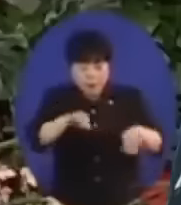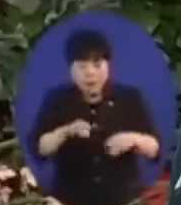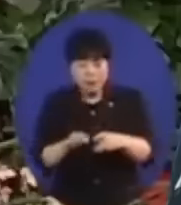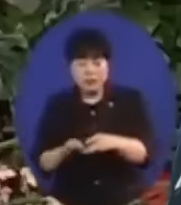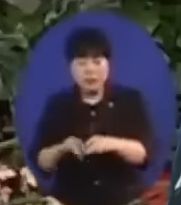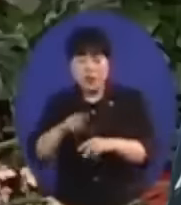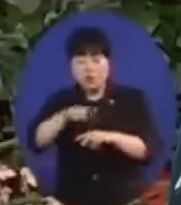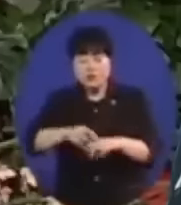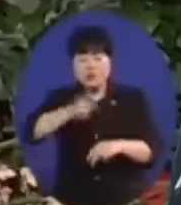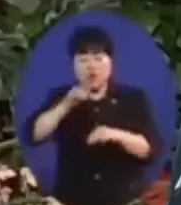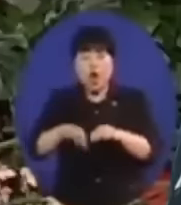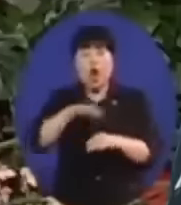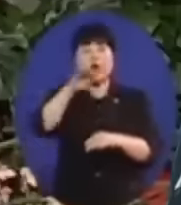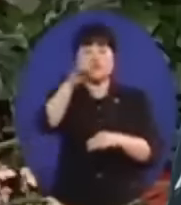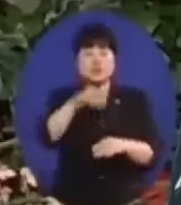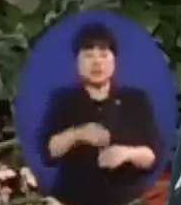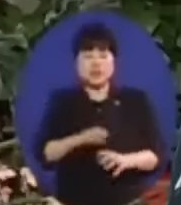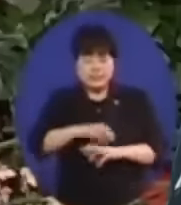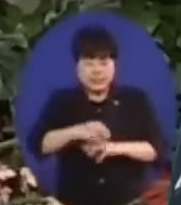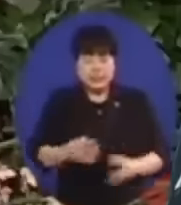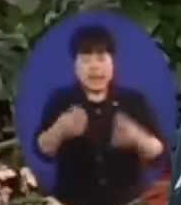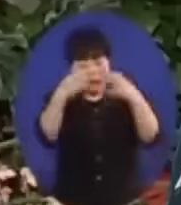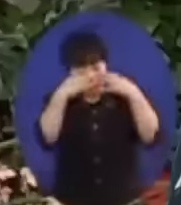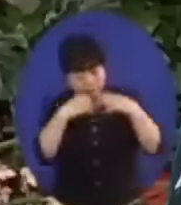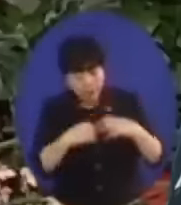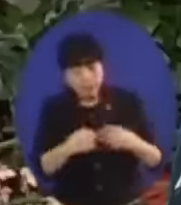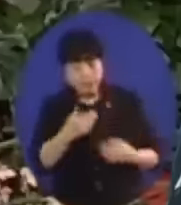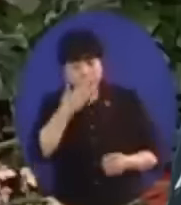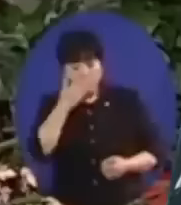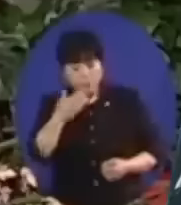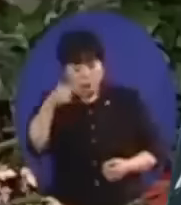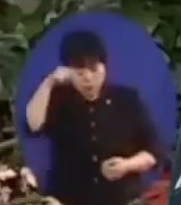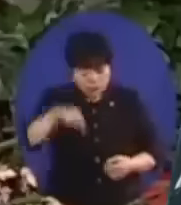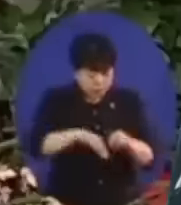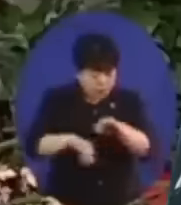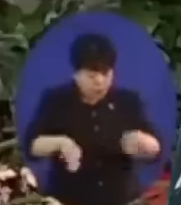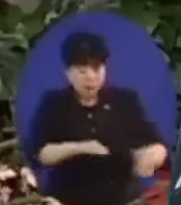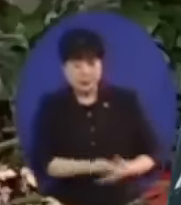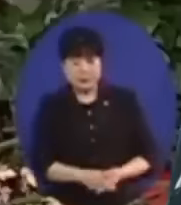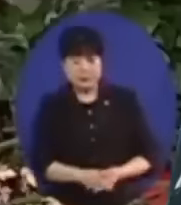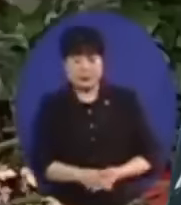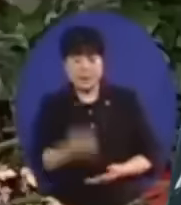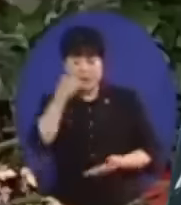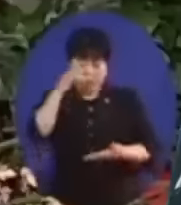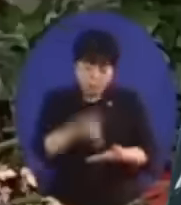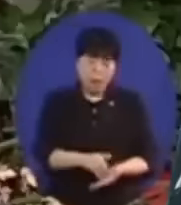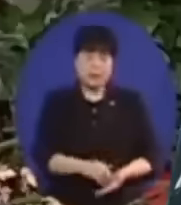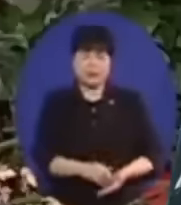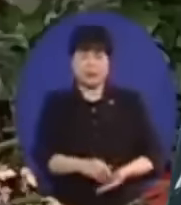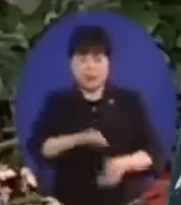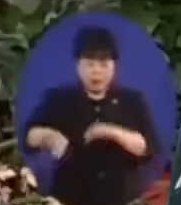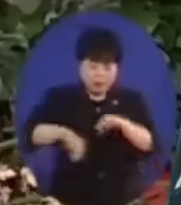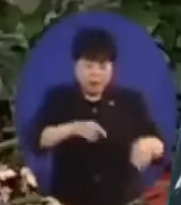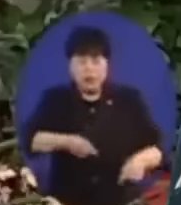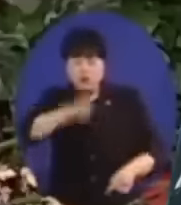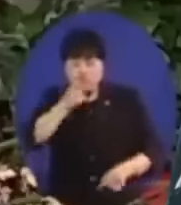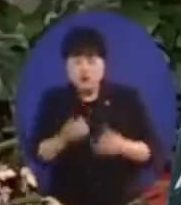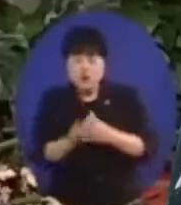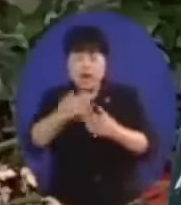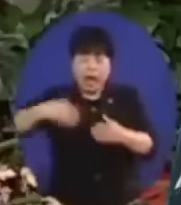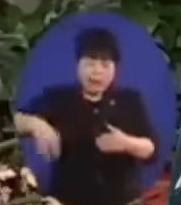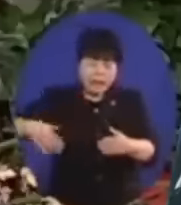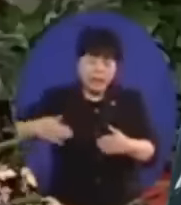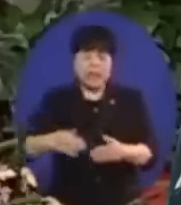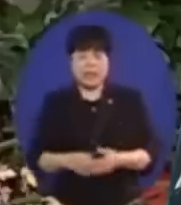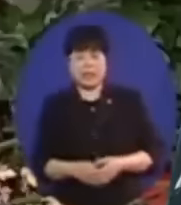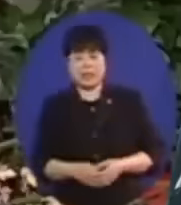넘쳐나 온 세계 사람들이 다 마실 수 있게 해야 한다고 생각하며 깊이 파내려 가는데 바위만 있고 아무리 파도 물이